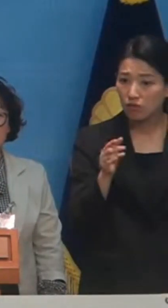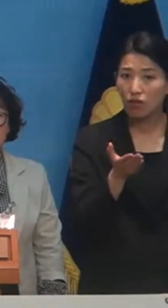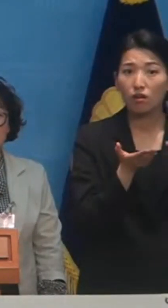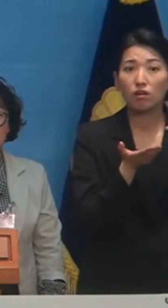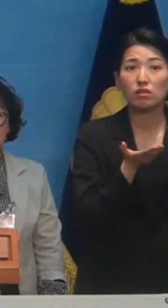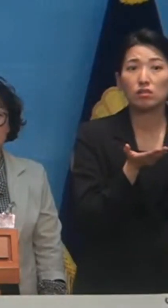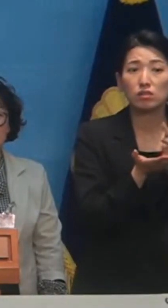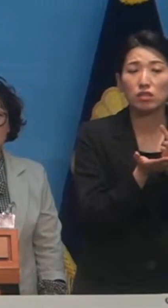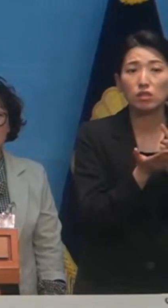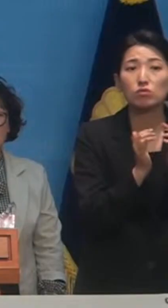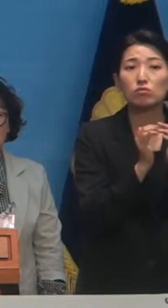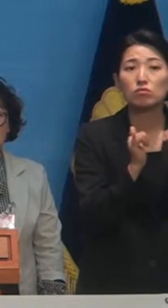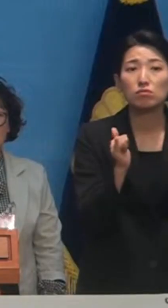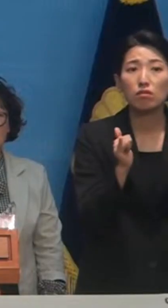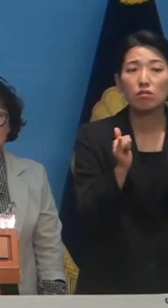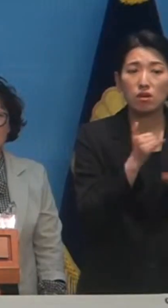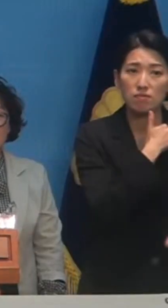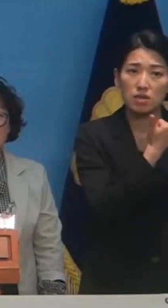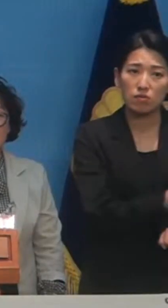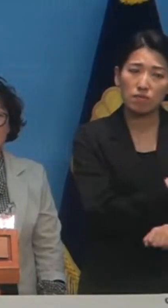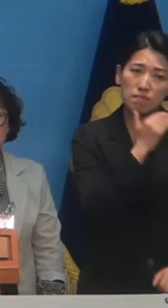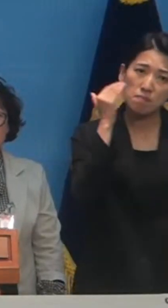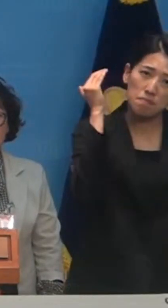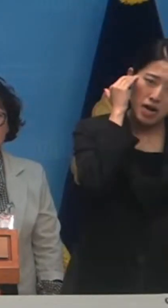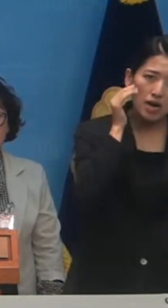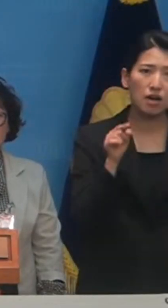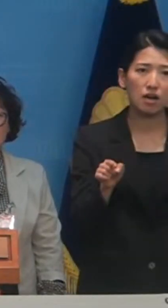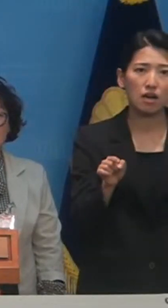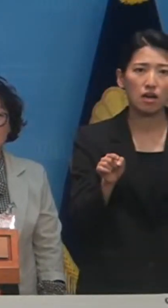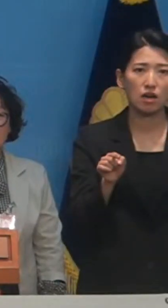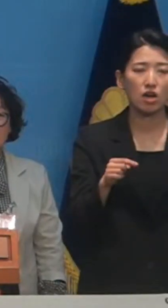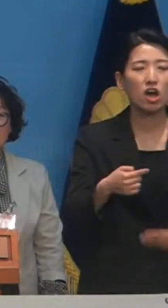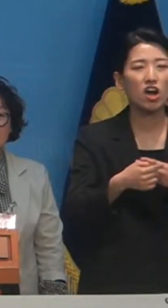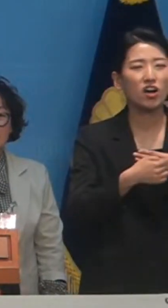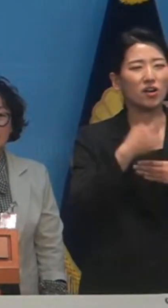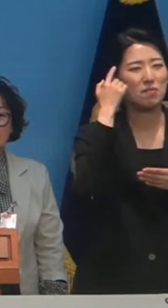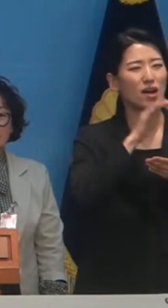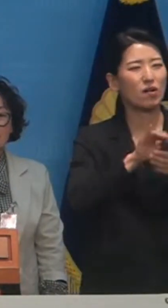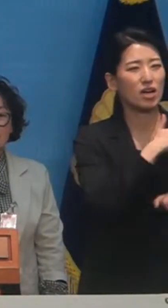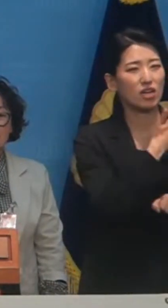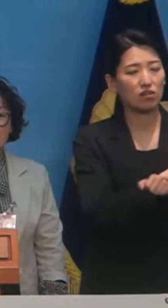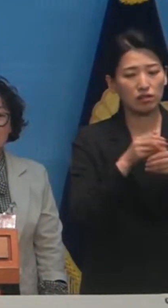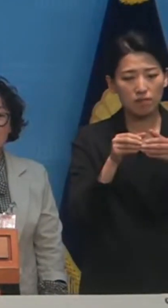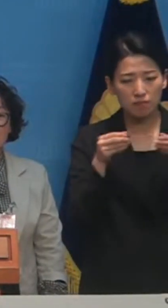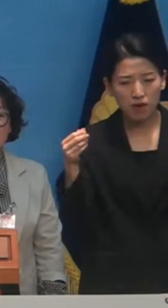인권을 침해하는 가짜 제주 평화인권 헌장입니다. 그래서